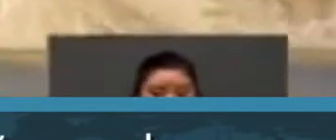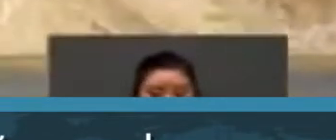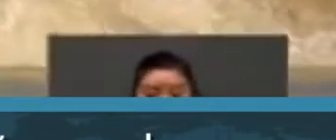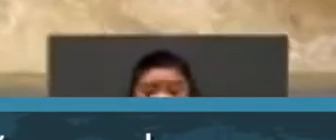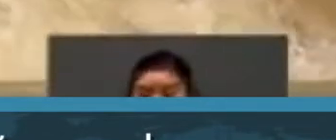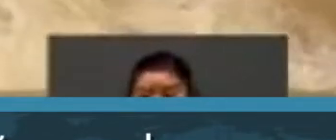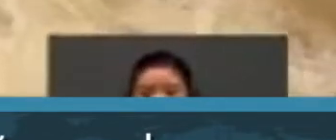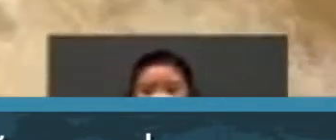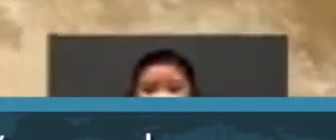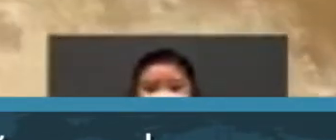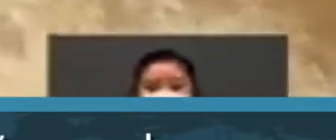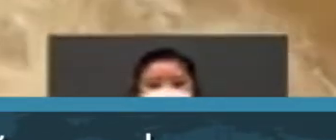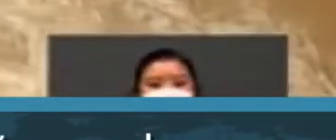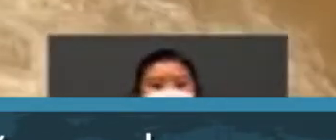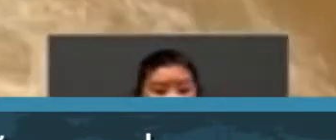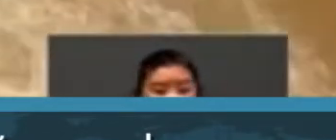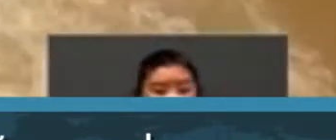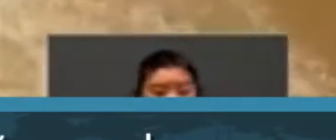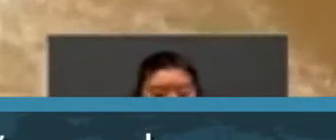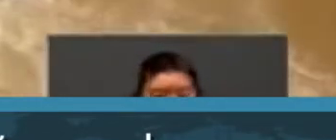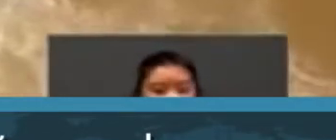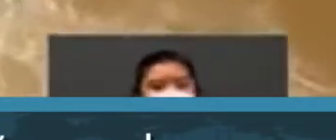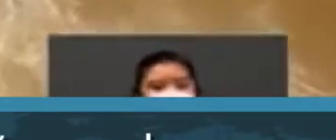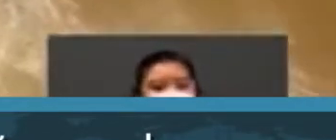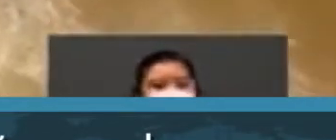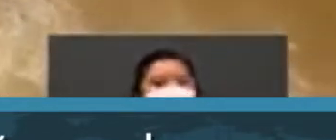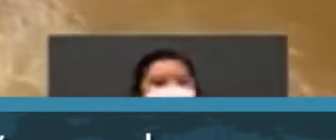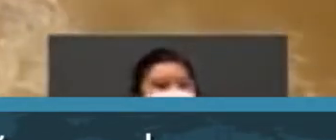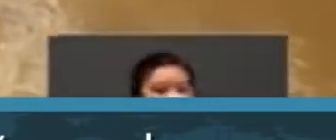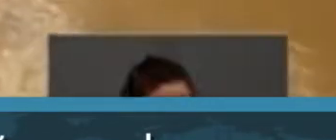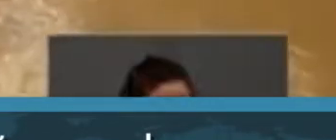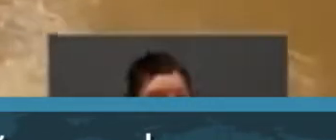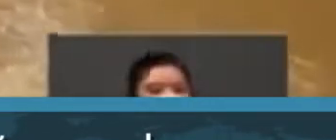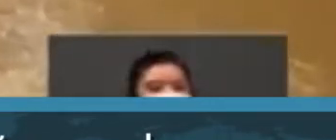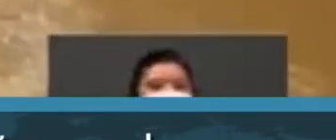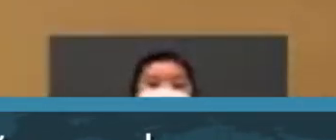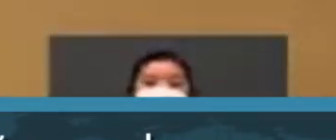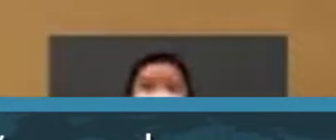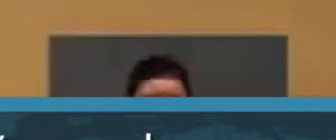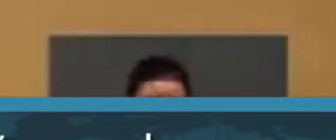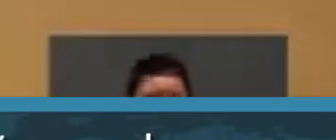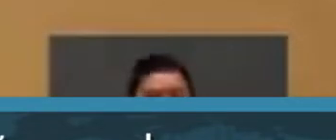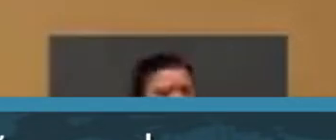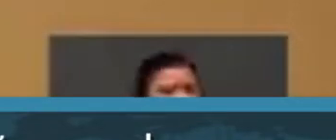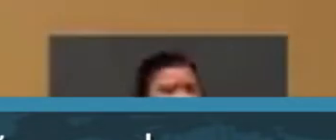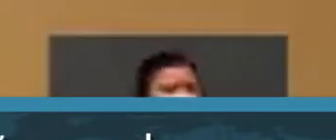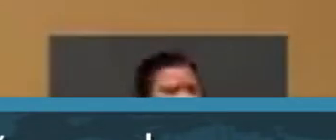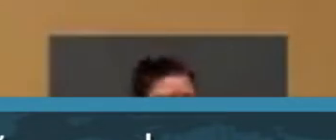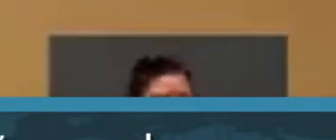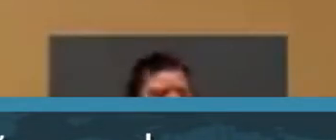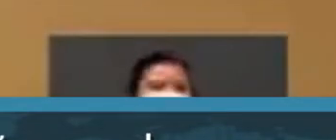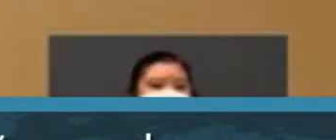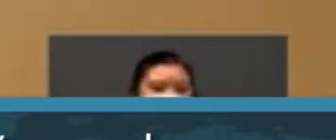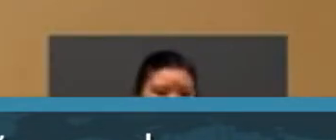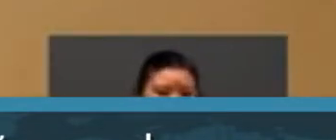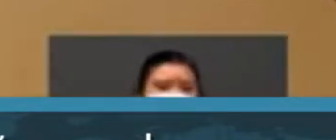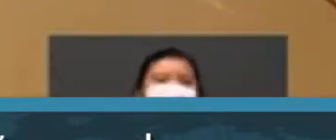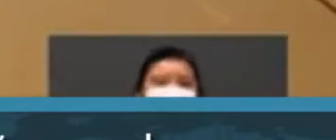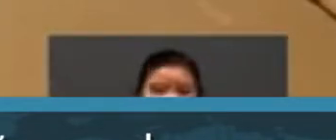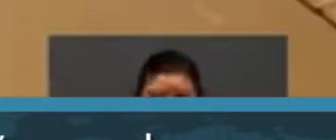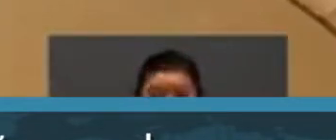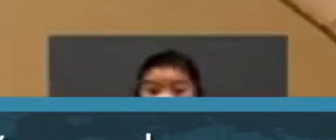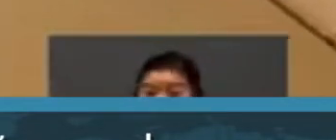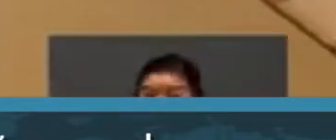ารจัดการน้ำลดผลกระทบต่อประชาชนโดยเร็วที่สุดโดยกรมชลประทานจะทยอยปรับการระบายน้ำเขื่อนเจ้าพระยาอย่าง